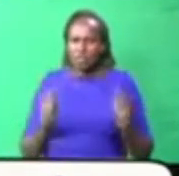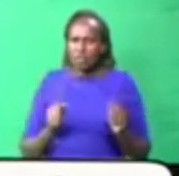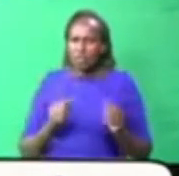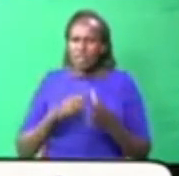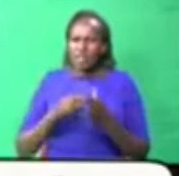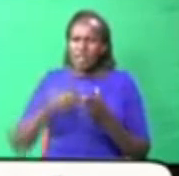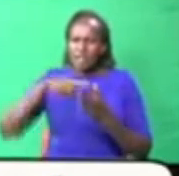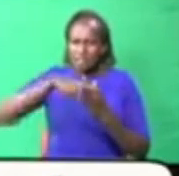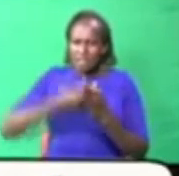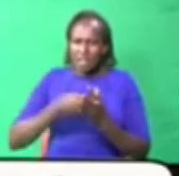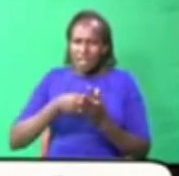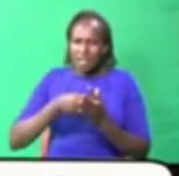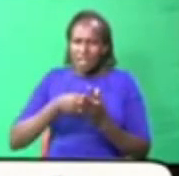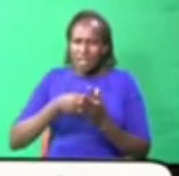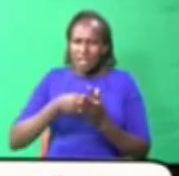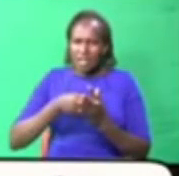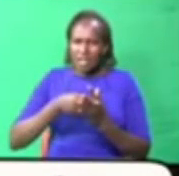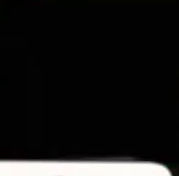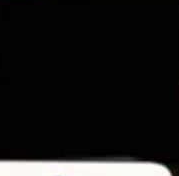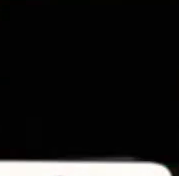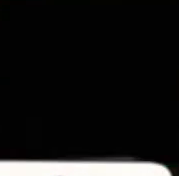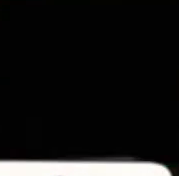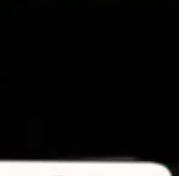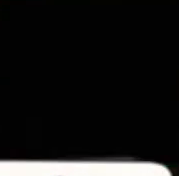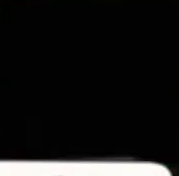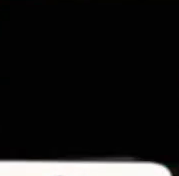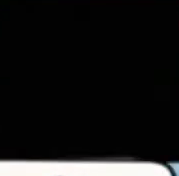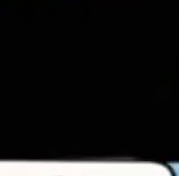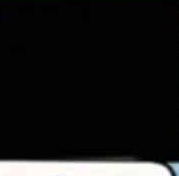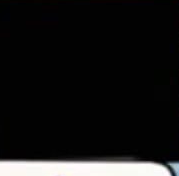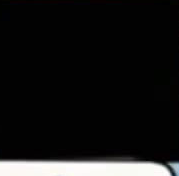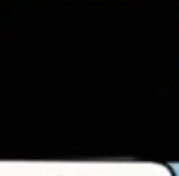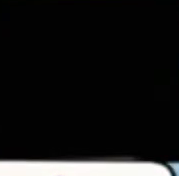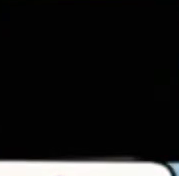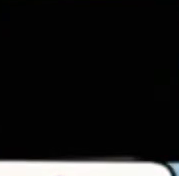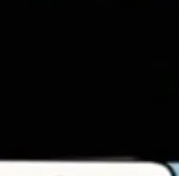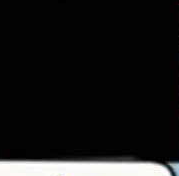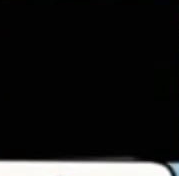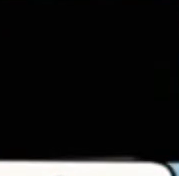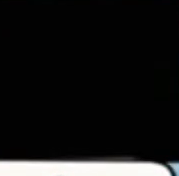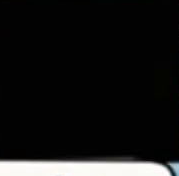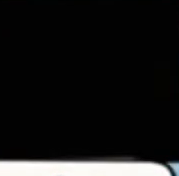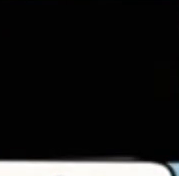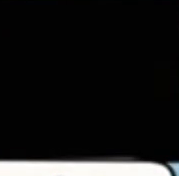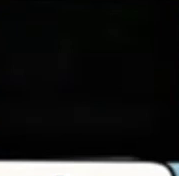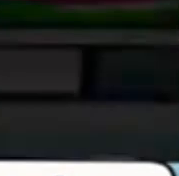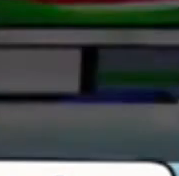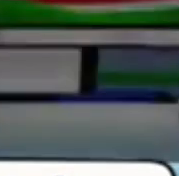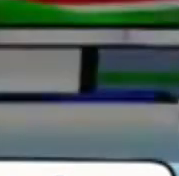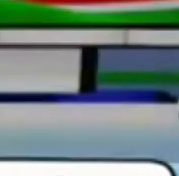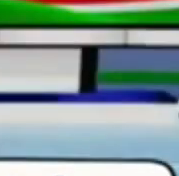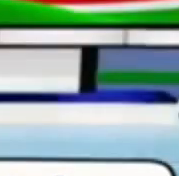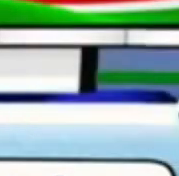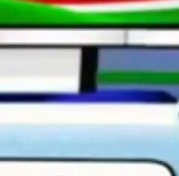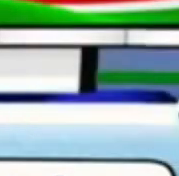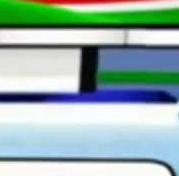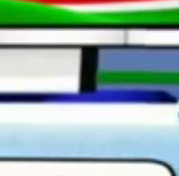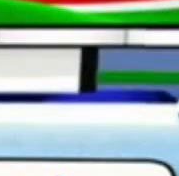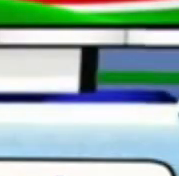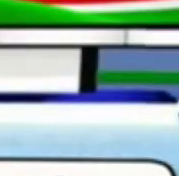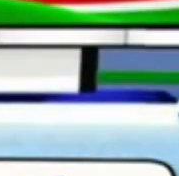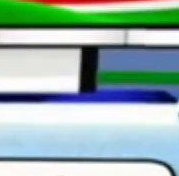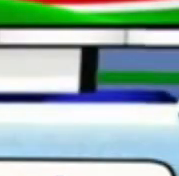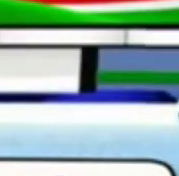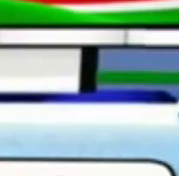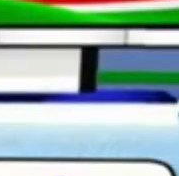kutembea. Sami kuingia kwa ofisi, ni wide up njenda nikapumzike, nasikia kwa mwisho vitu, watu wamekimbia kule nje. Wakuja